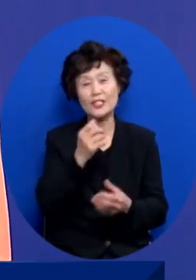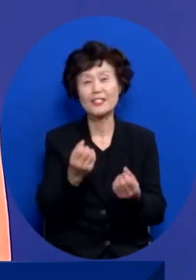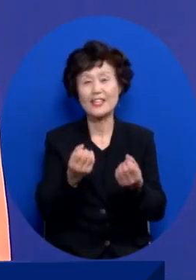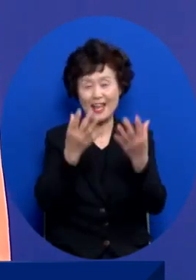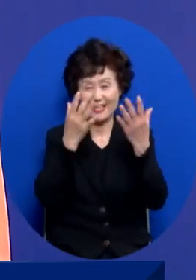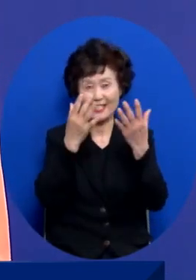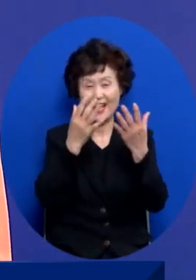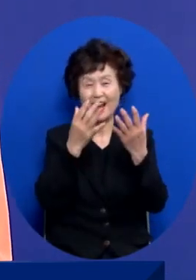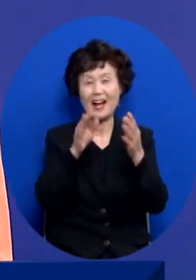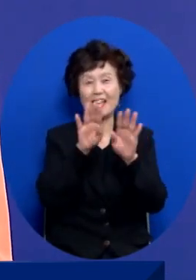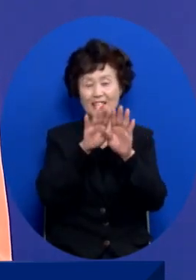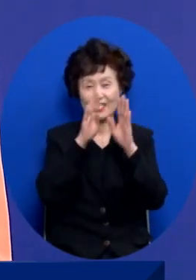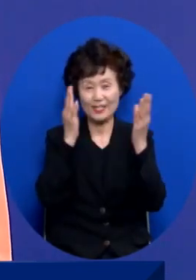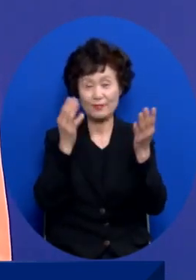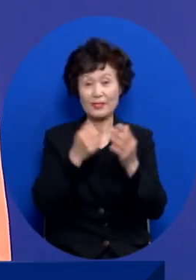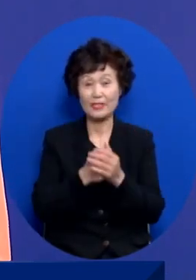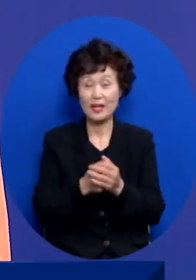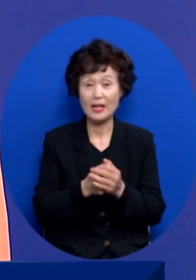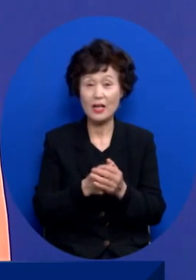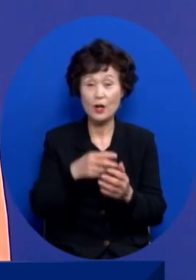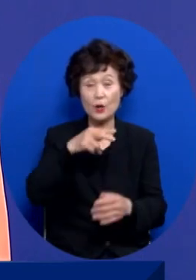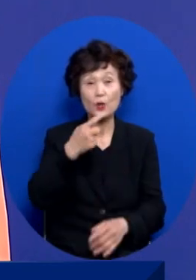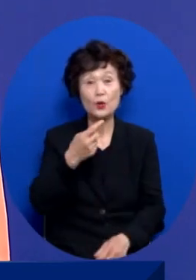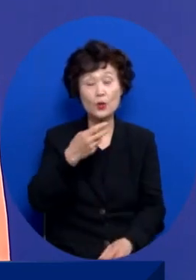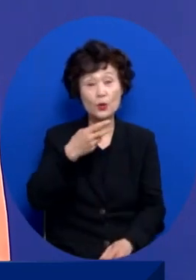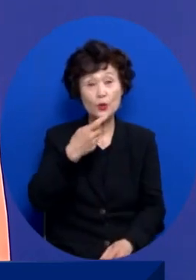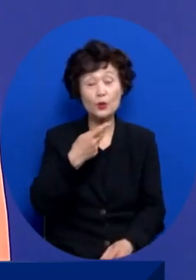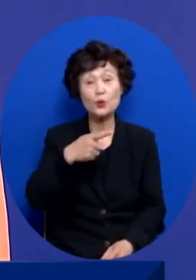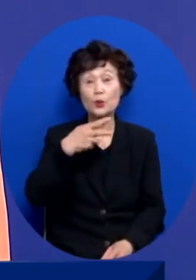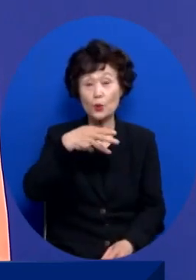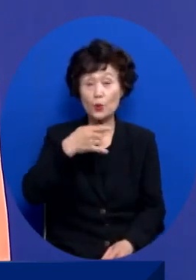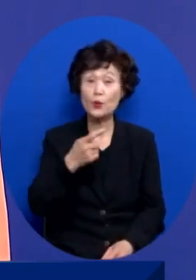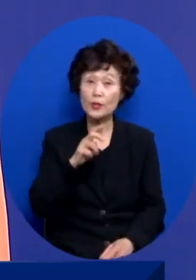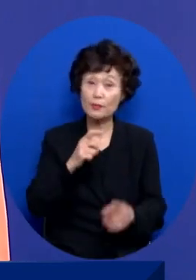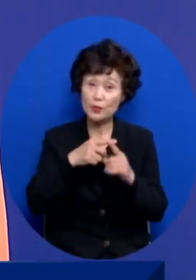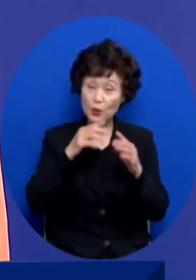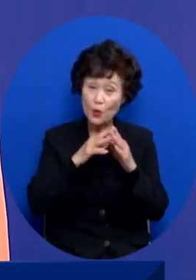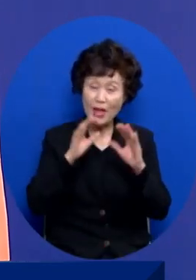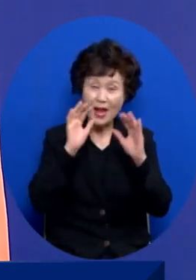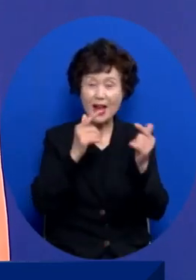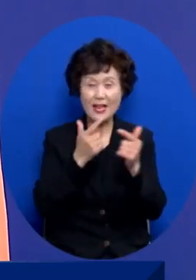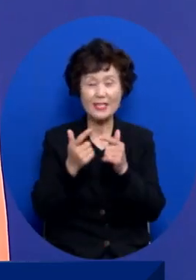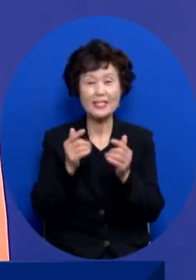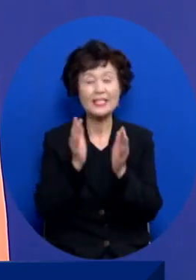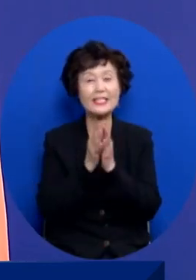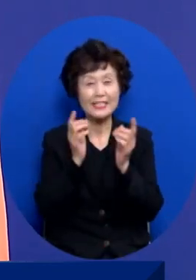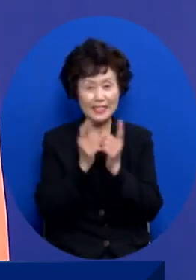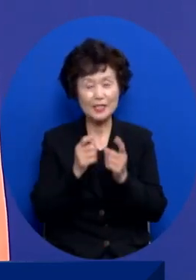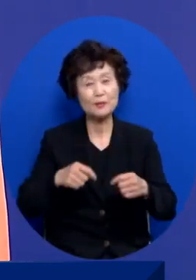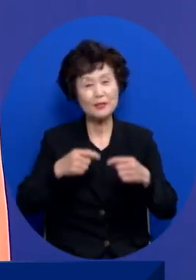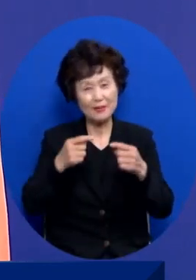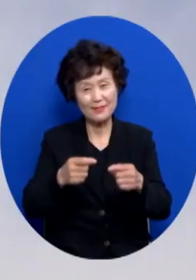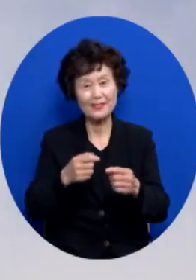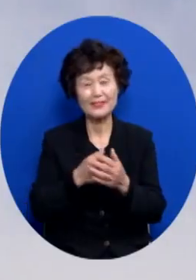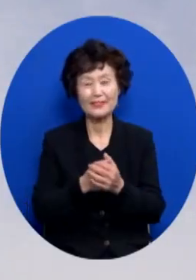바로 플리마켓인데요. 도림교회 교회학교 아이들이 직접 마련해 그 의미를 더했습니다. 김인혜 기자입니다.